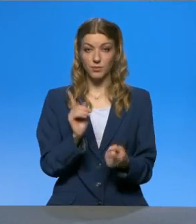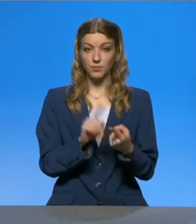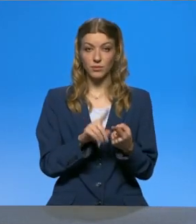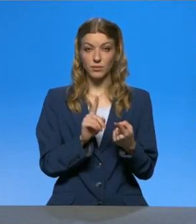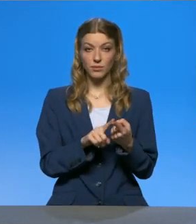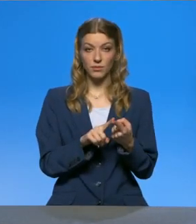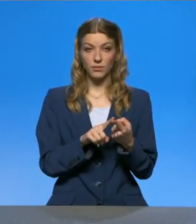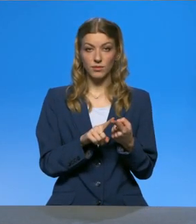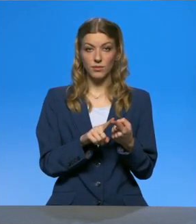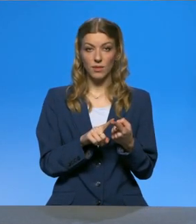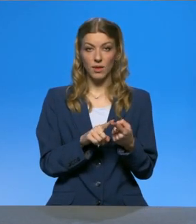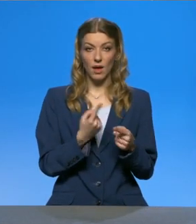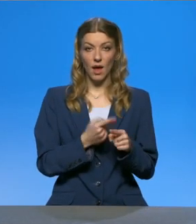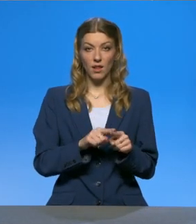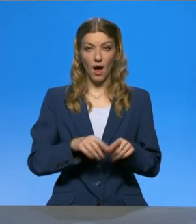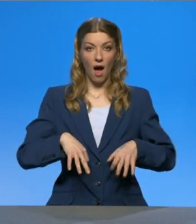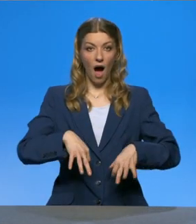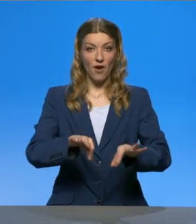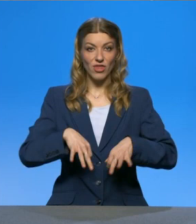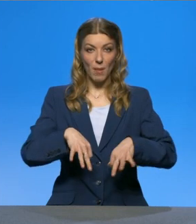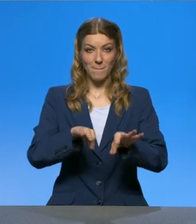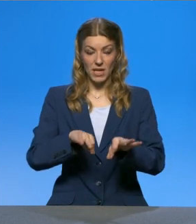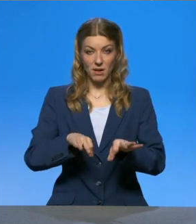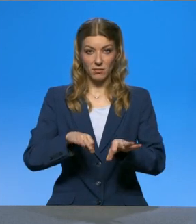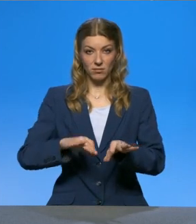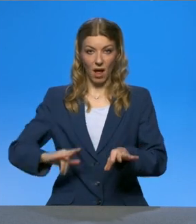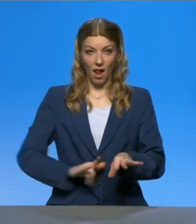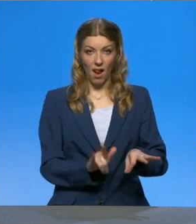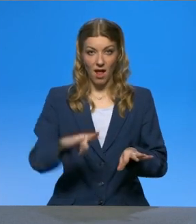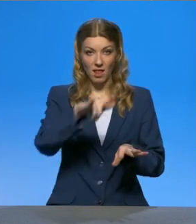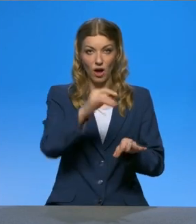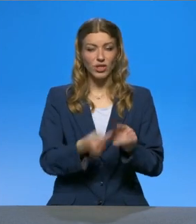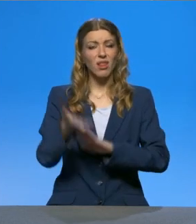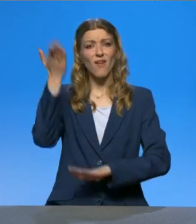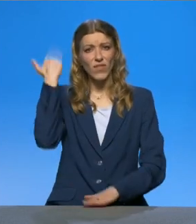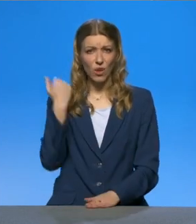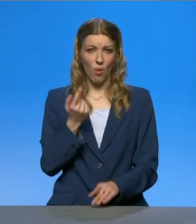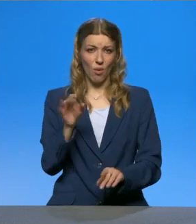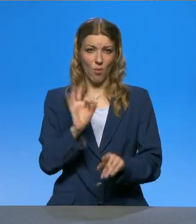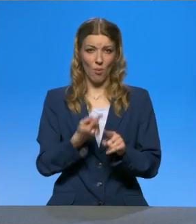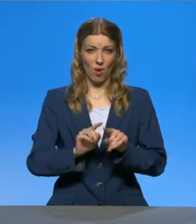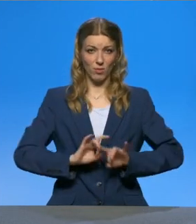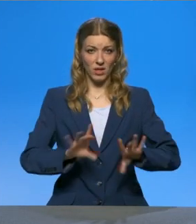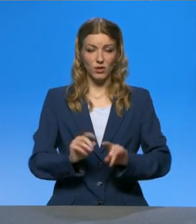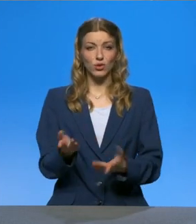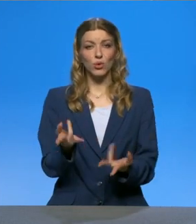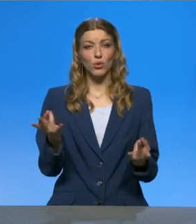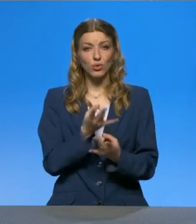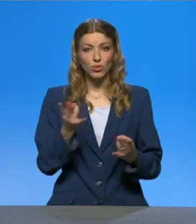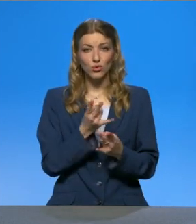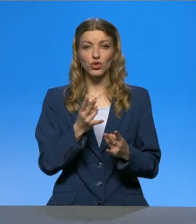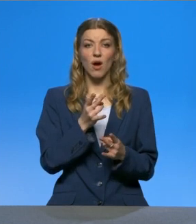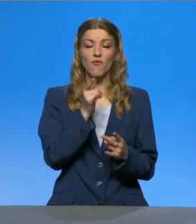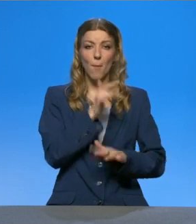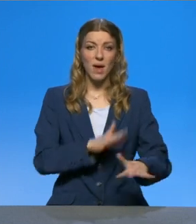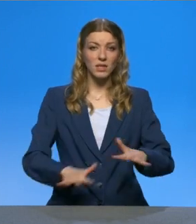это летающие автомобили. То, что я давно уже, за что я топлю уже давно, что нам нужно передвигаться в пространстве и во времени, а не в плоскости.